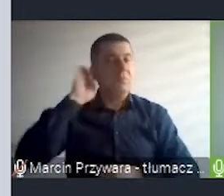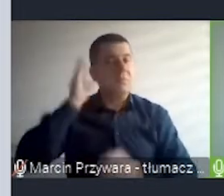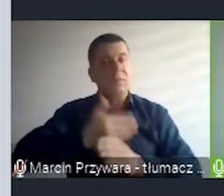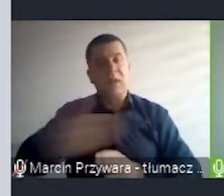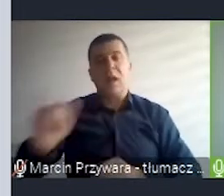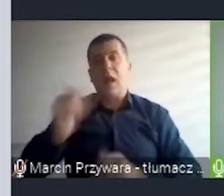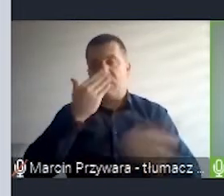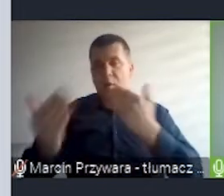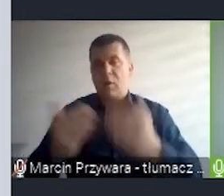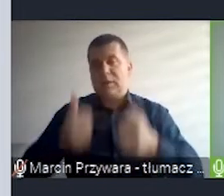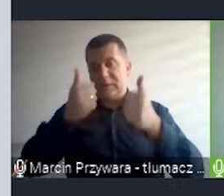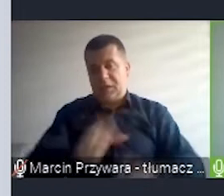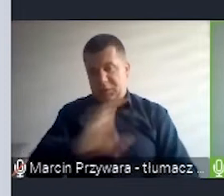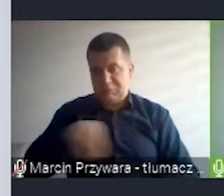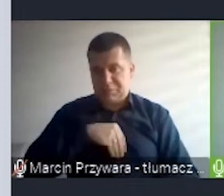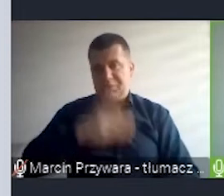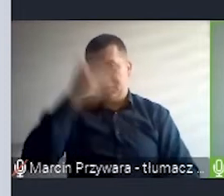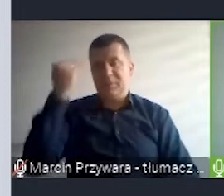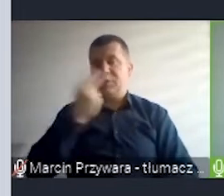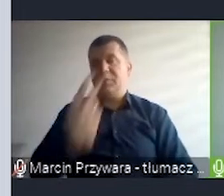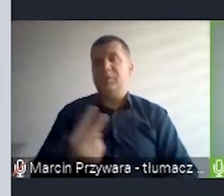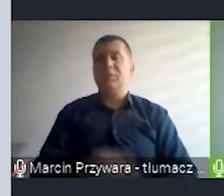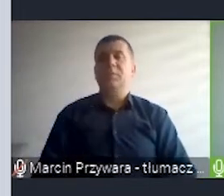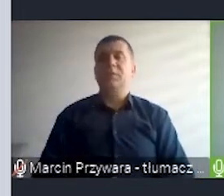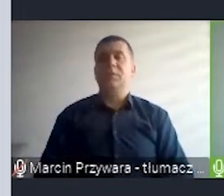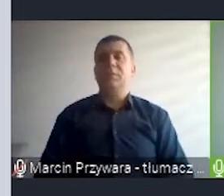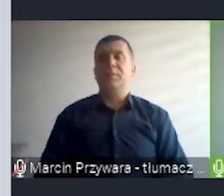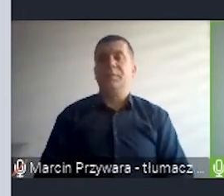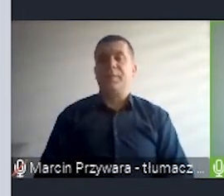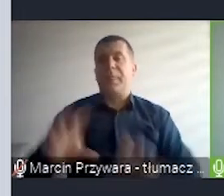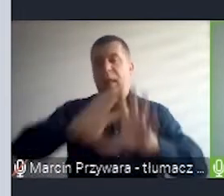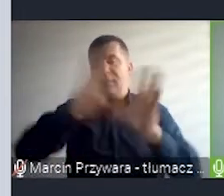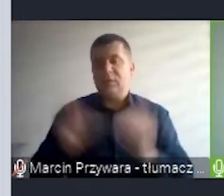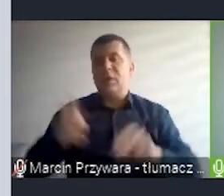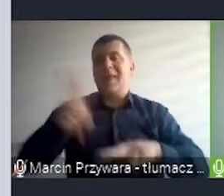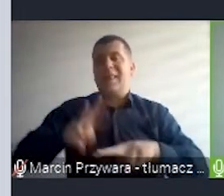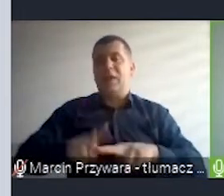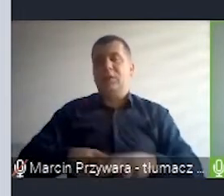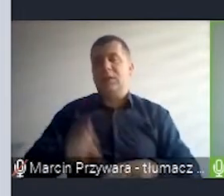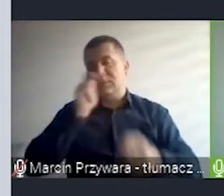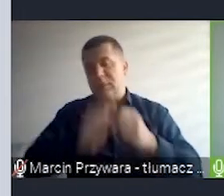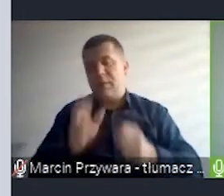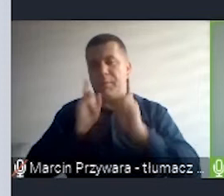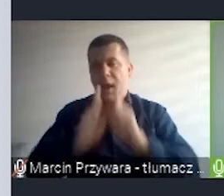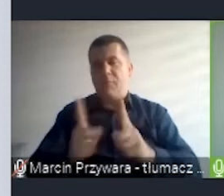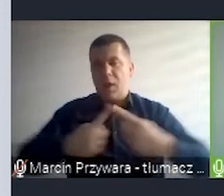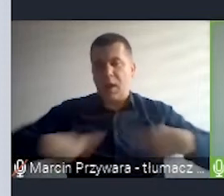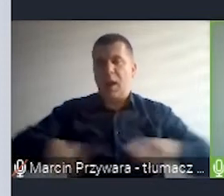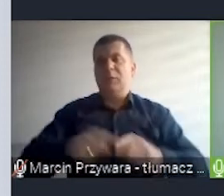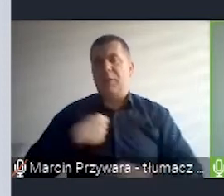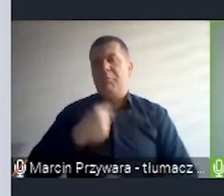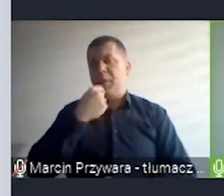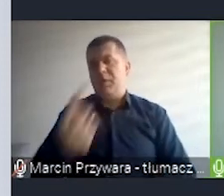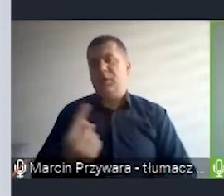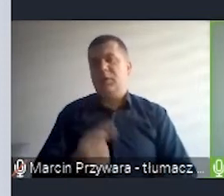realizację stacjonarnych kontroli w tym roku. I teraz wszystkie te narzędzia mają sprawdzić prawidłowość realizacji i powiedziałbym, że